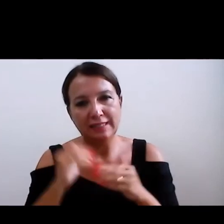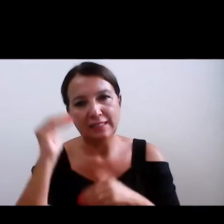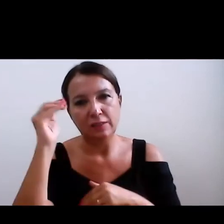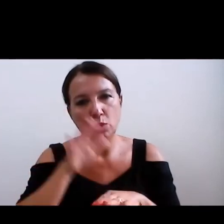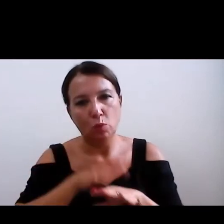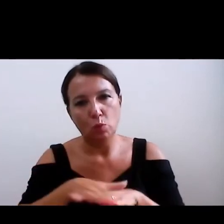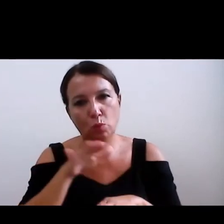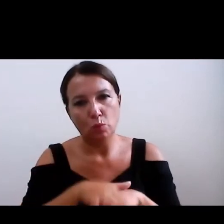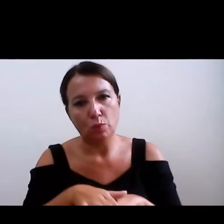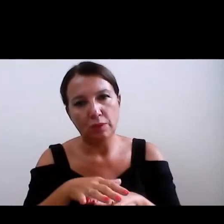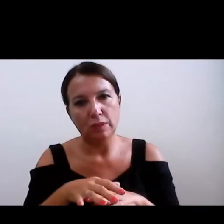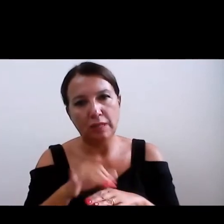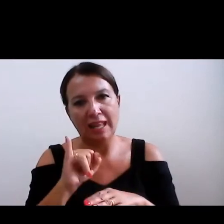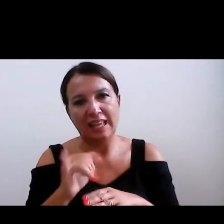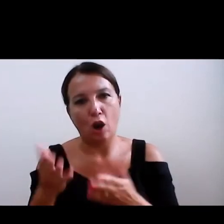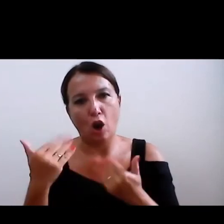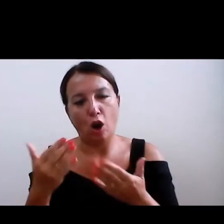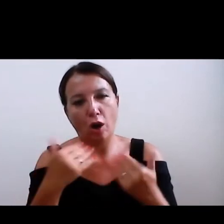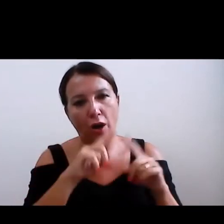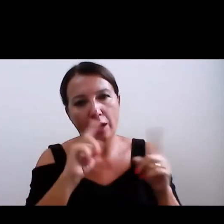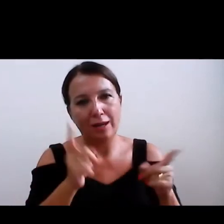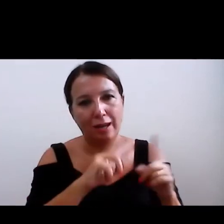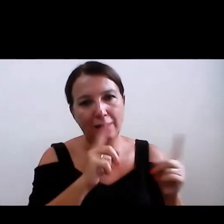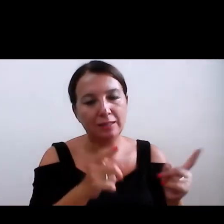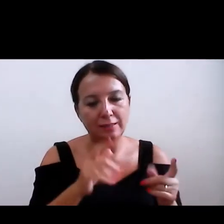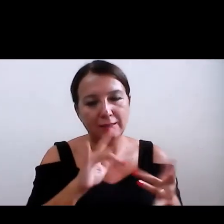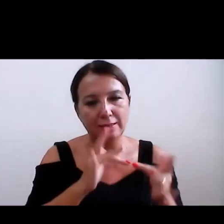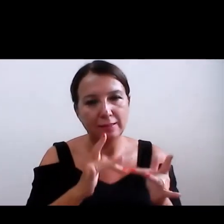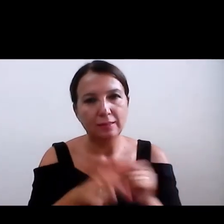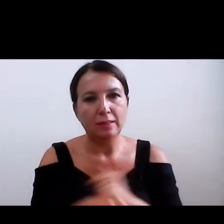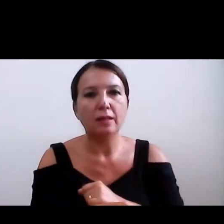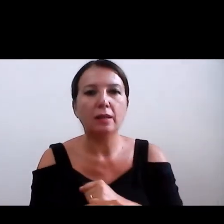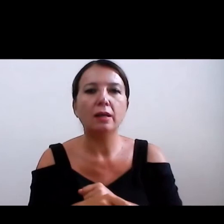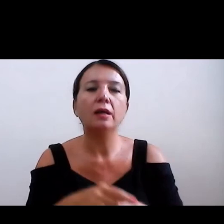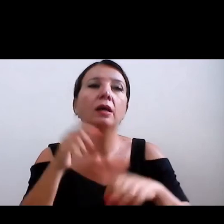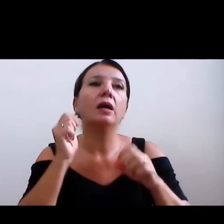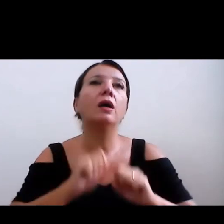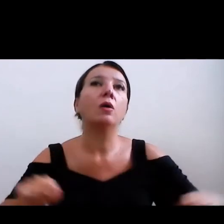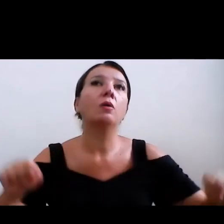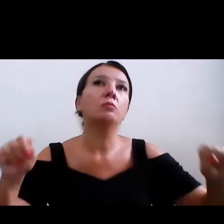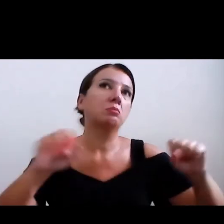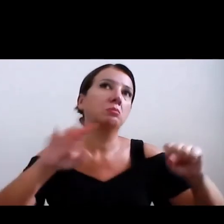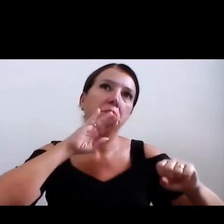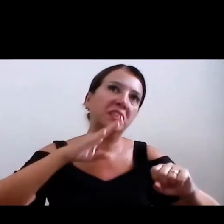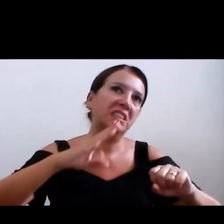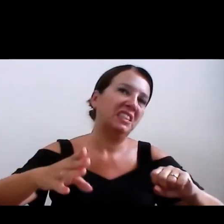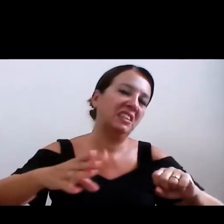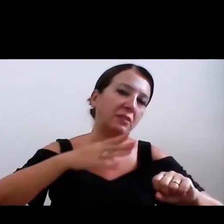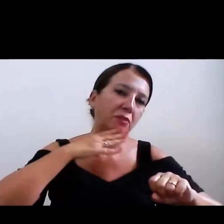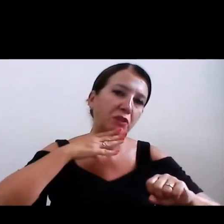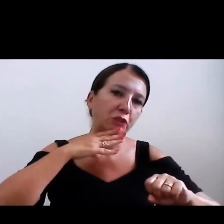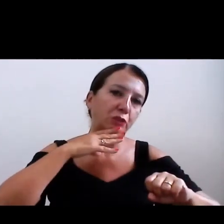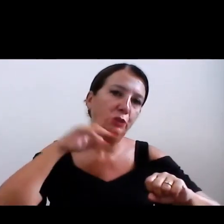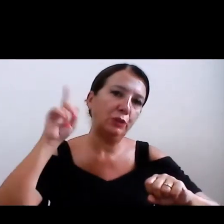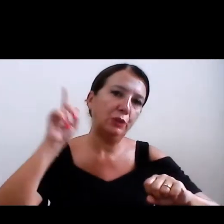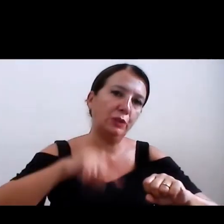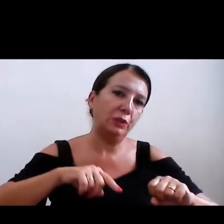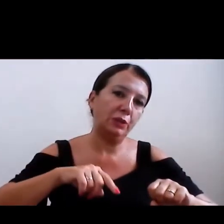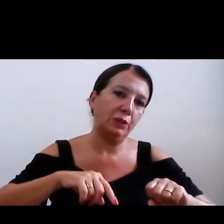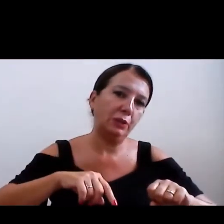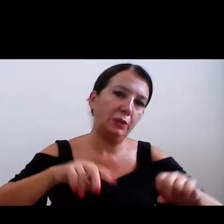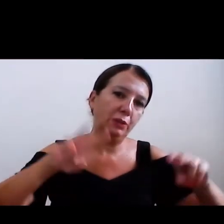utilizzo dell'e-commerce. E quindi, diciamo, ci potrebbe essere un beneficio da una